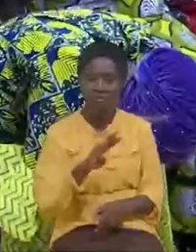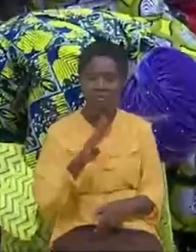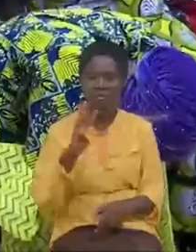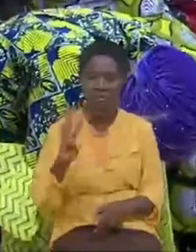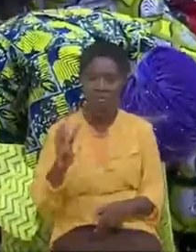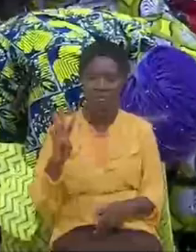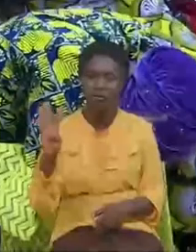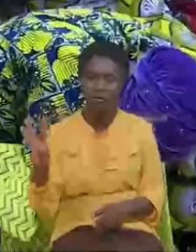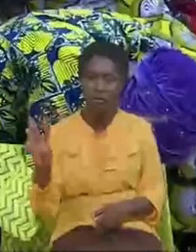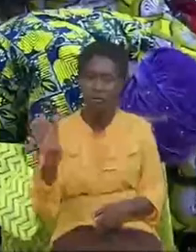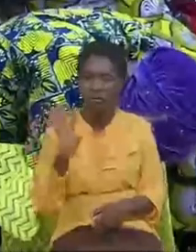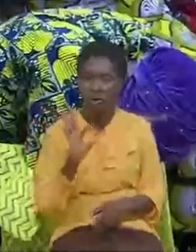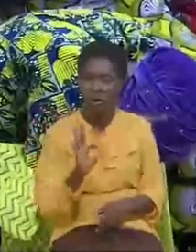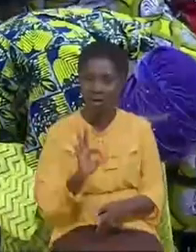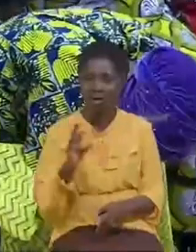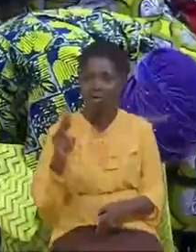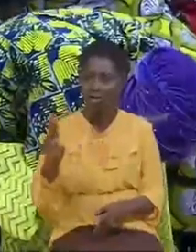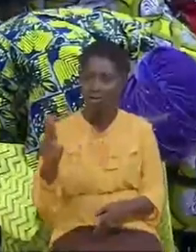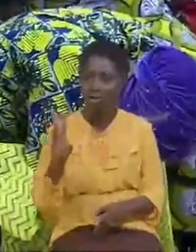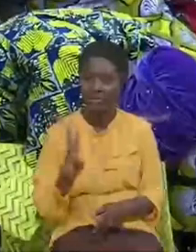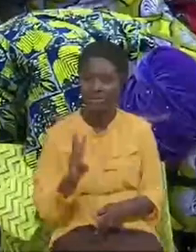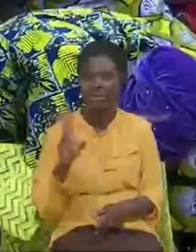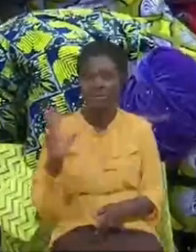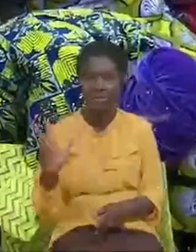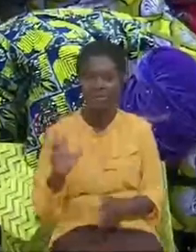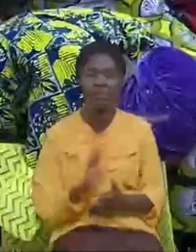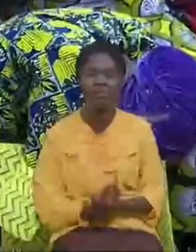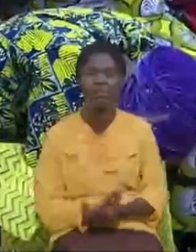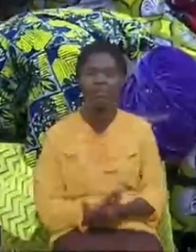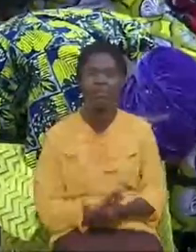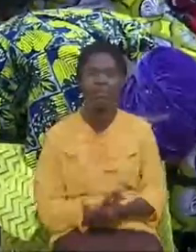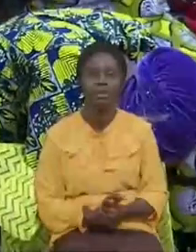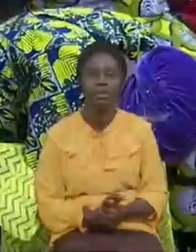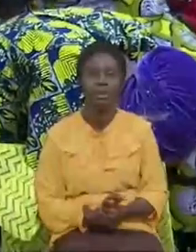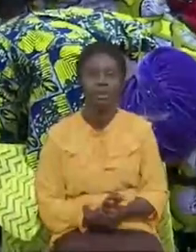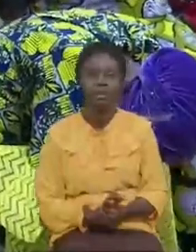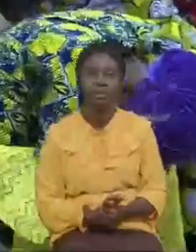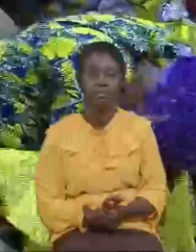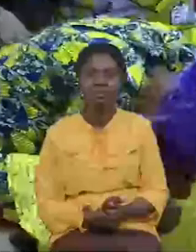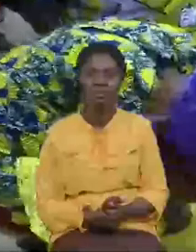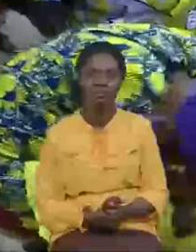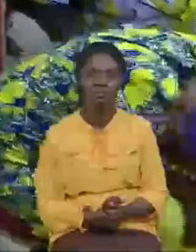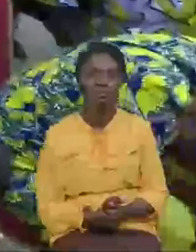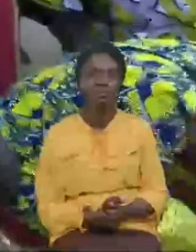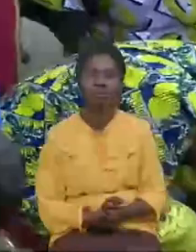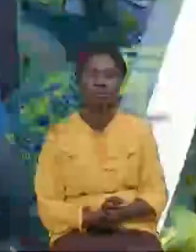91 54 44 92 6-3.